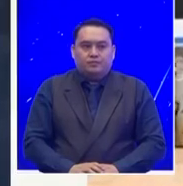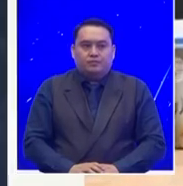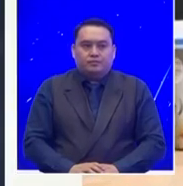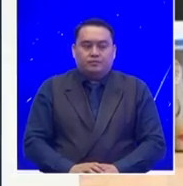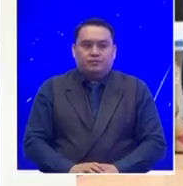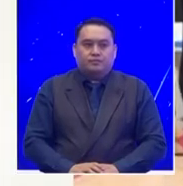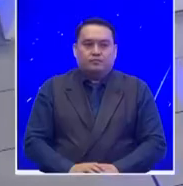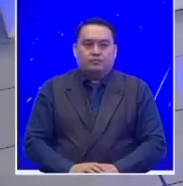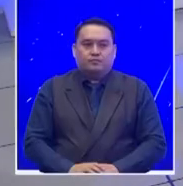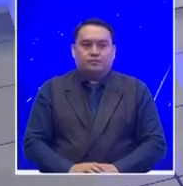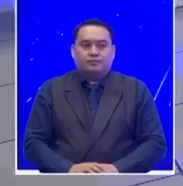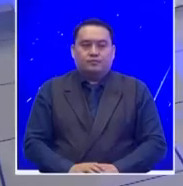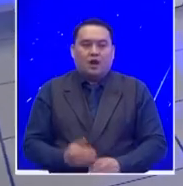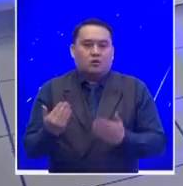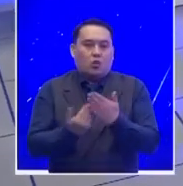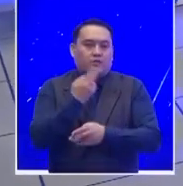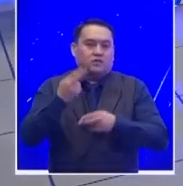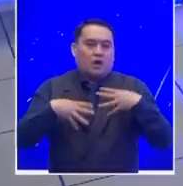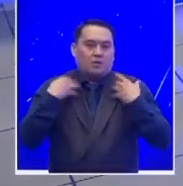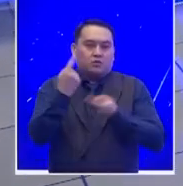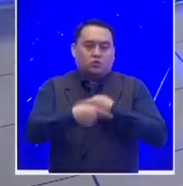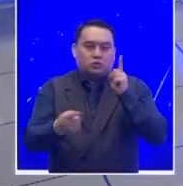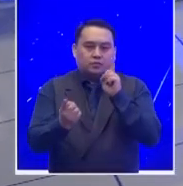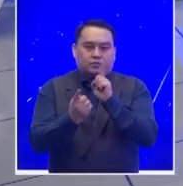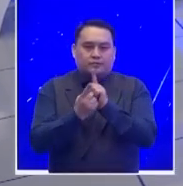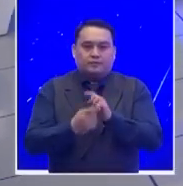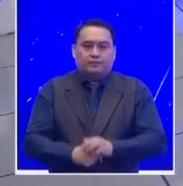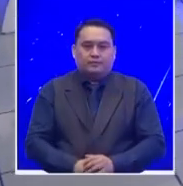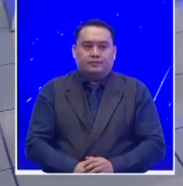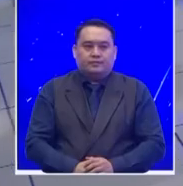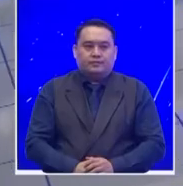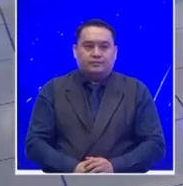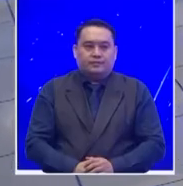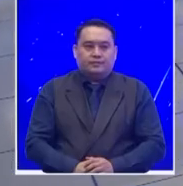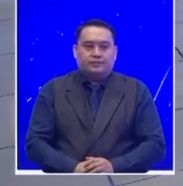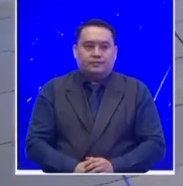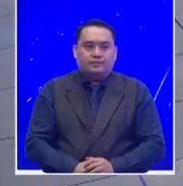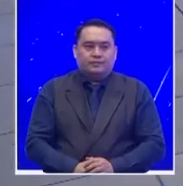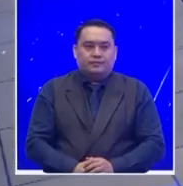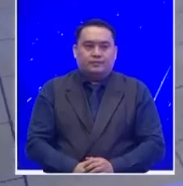Это была вся информация к этому часу. Спасибо за внимание. До свидания.